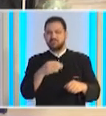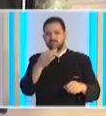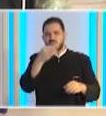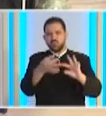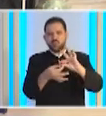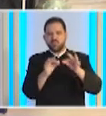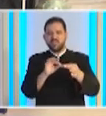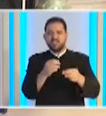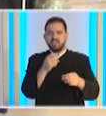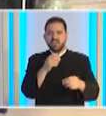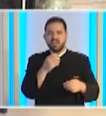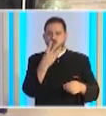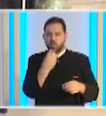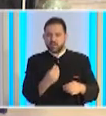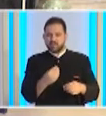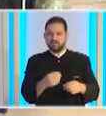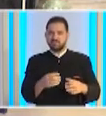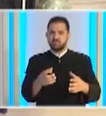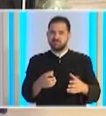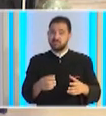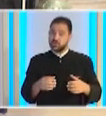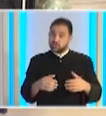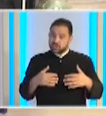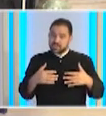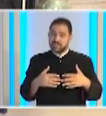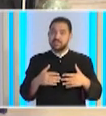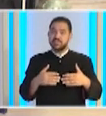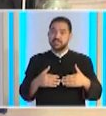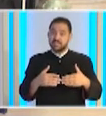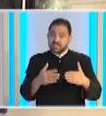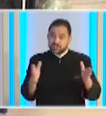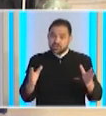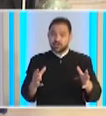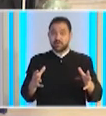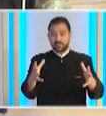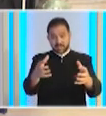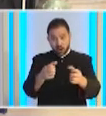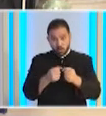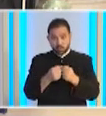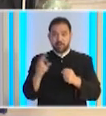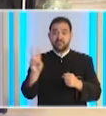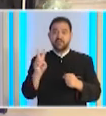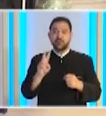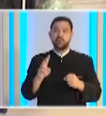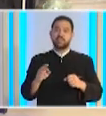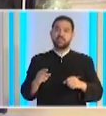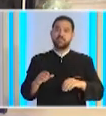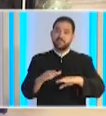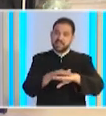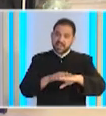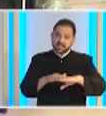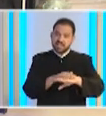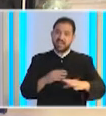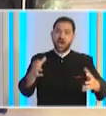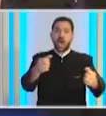urât, să încerci să acumulezi virtuțile, virtutea răbdării, virtutea iertării, virtutea iubirii de